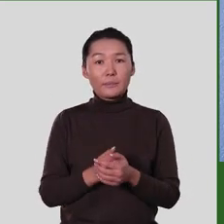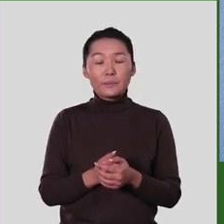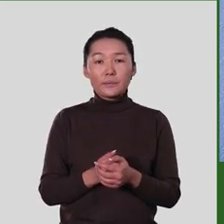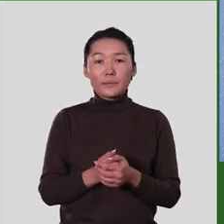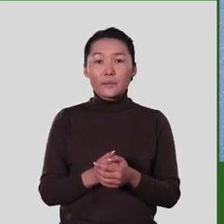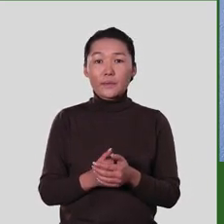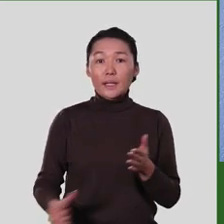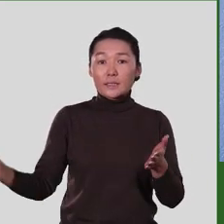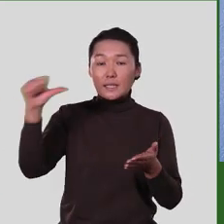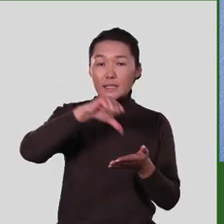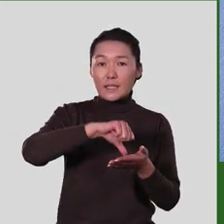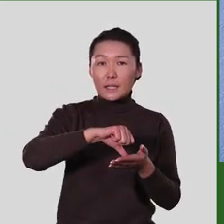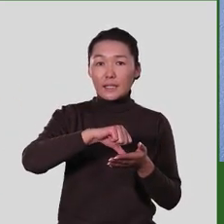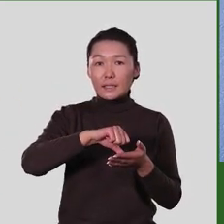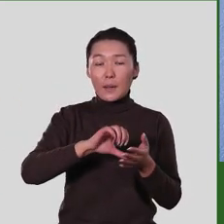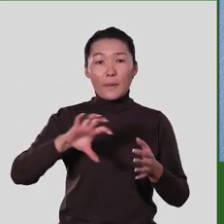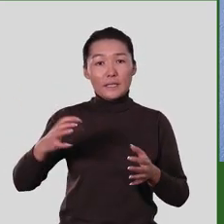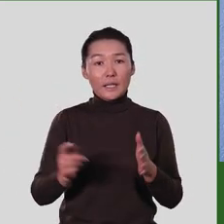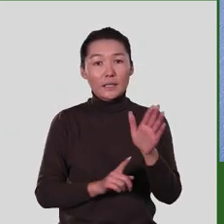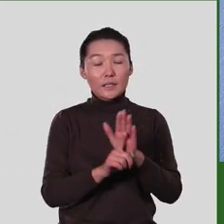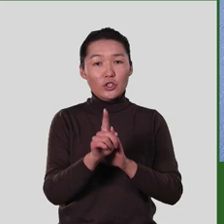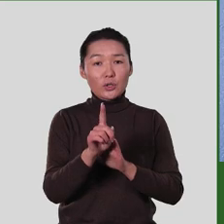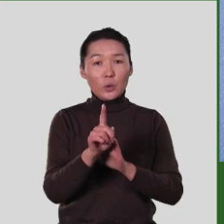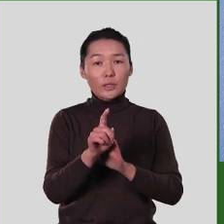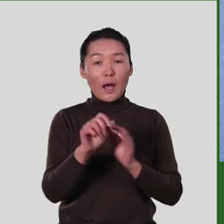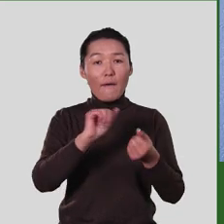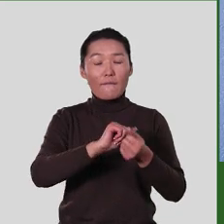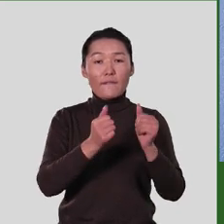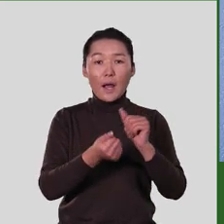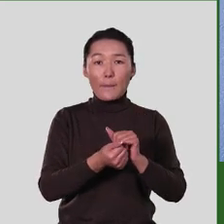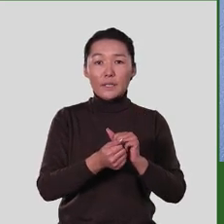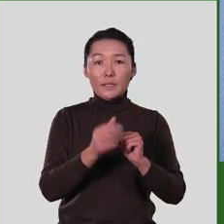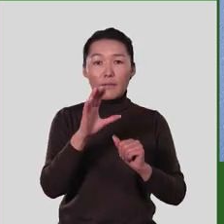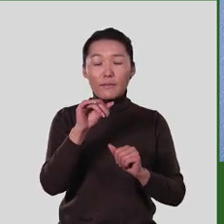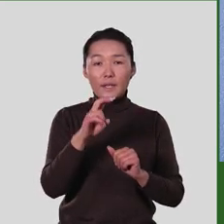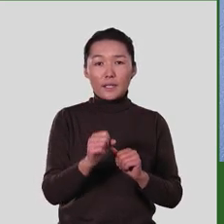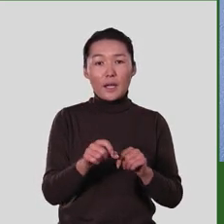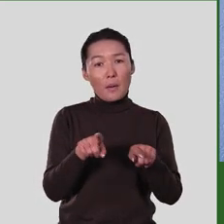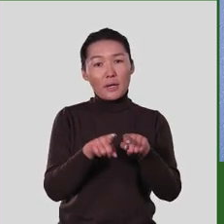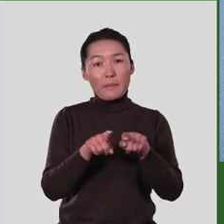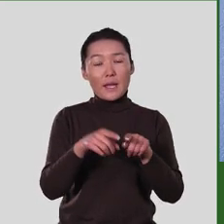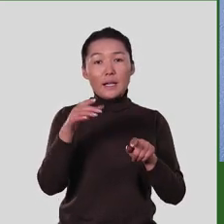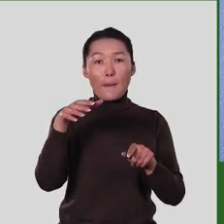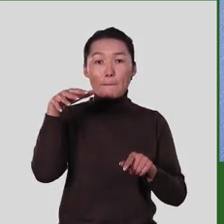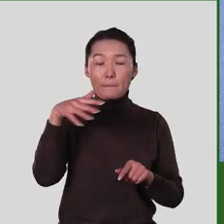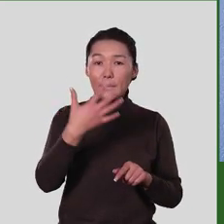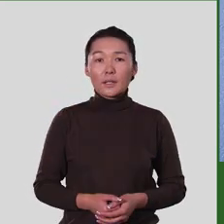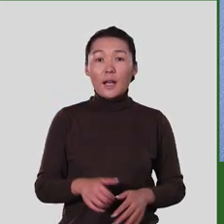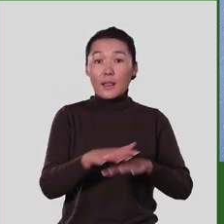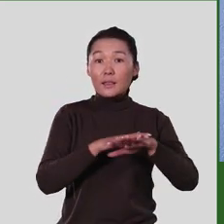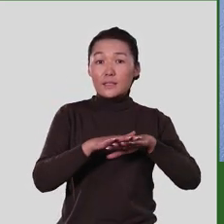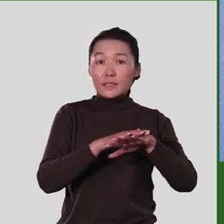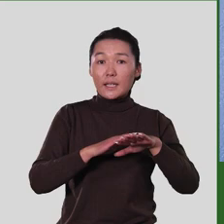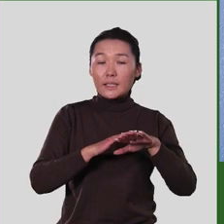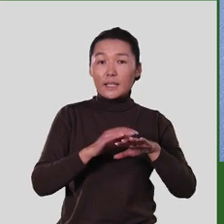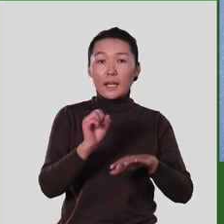еще во времена каменного века, примерно 50 тысяч лет назад. Коренное население,